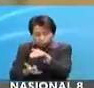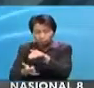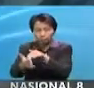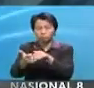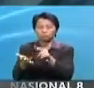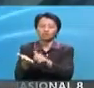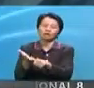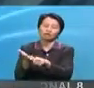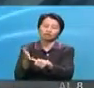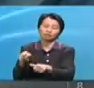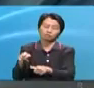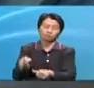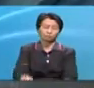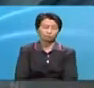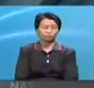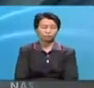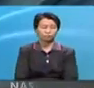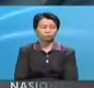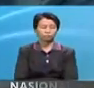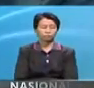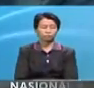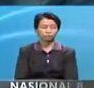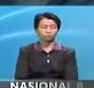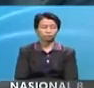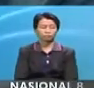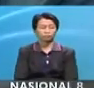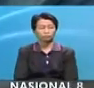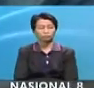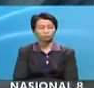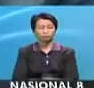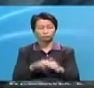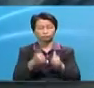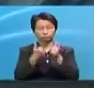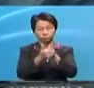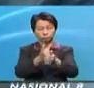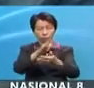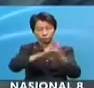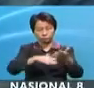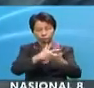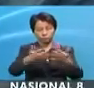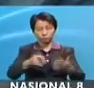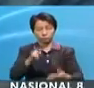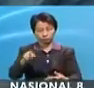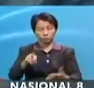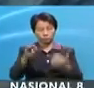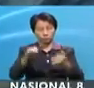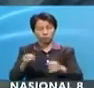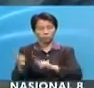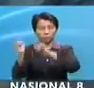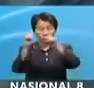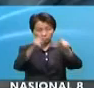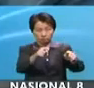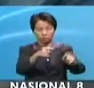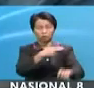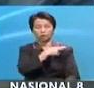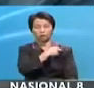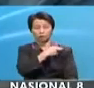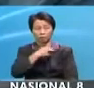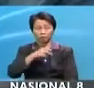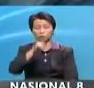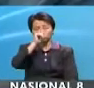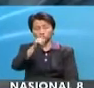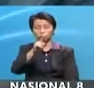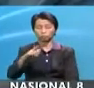itu. Tapi kalau berdasarkan manifest itu ialah dia nak daripada sini nak ke Indonesia.